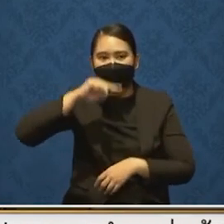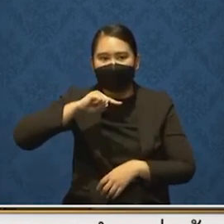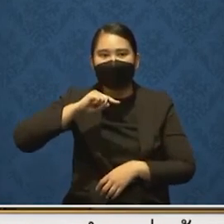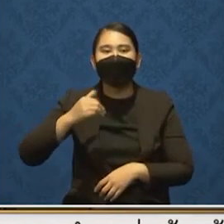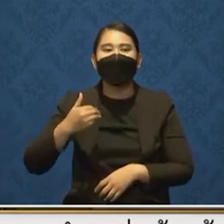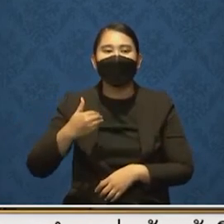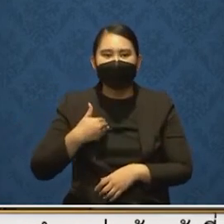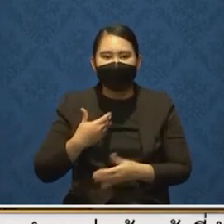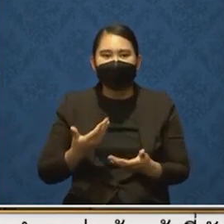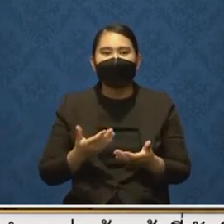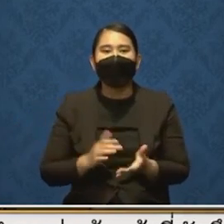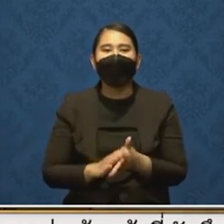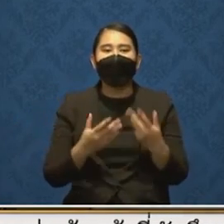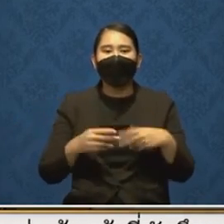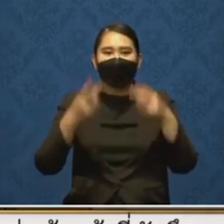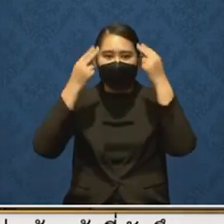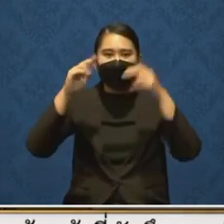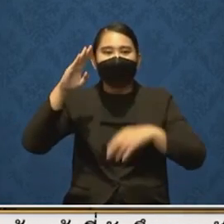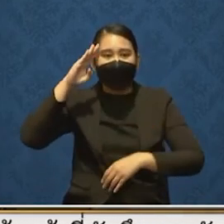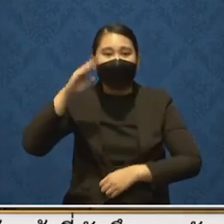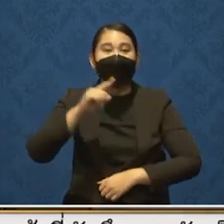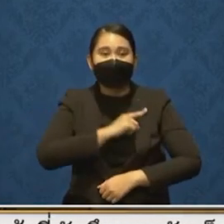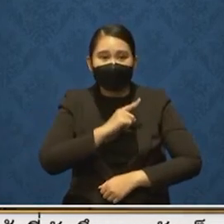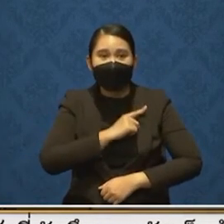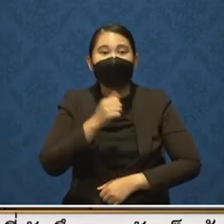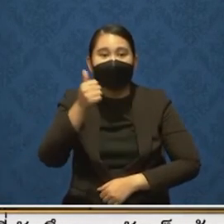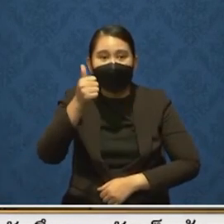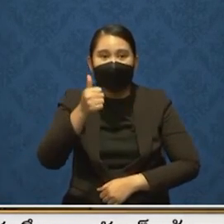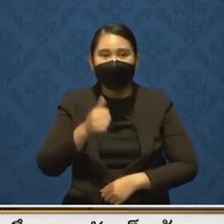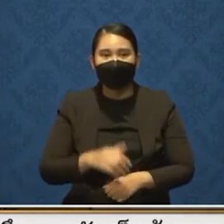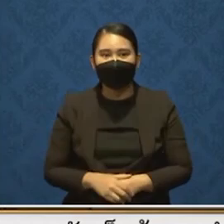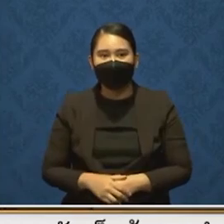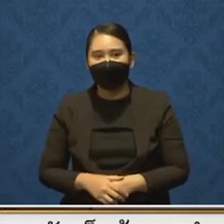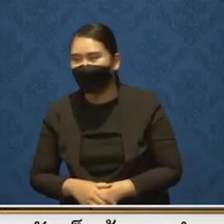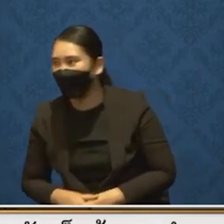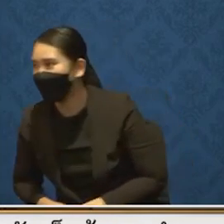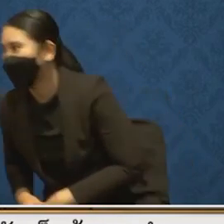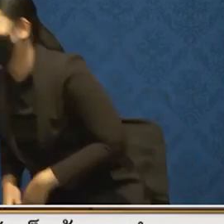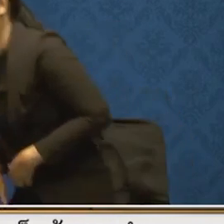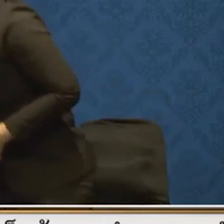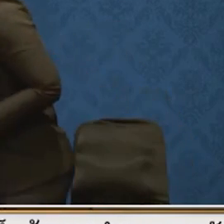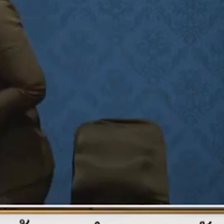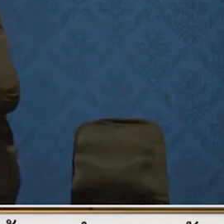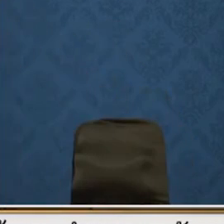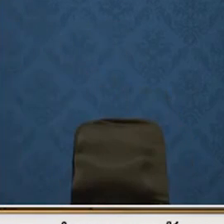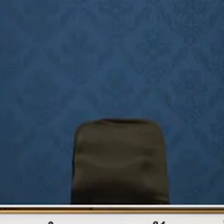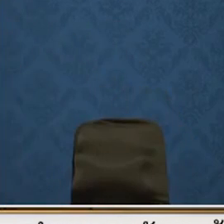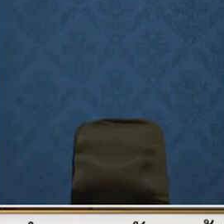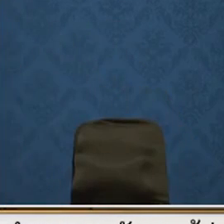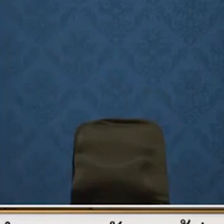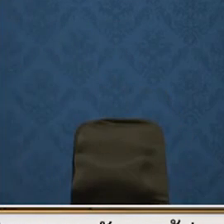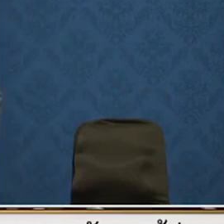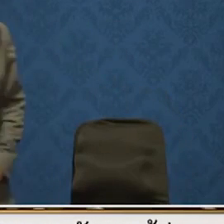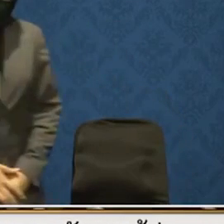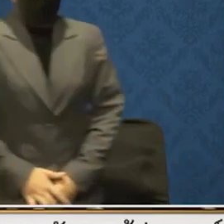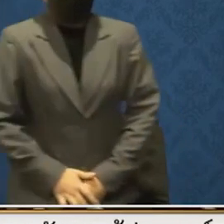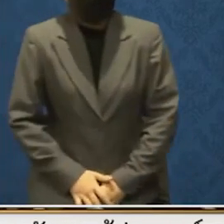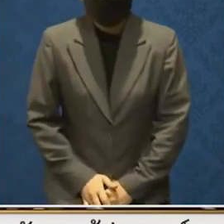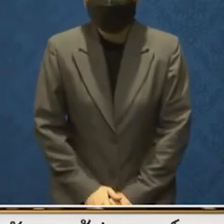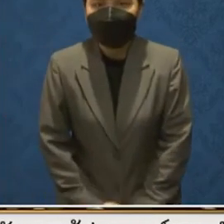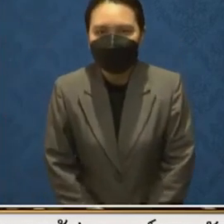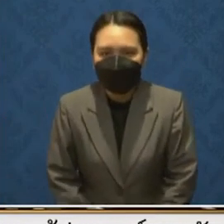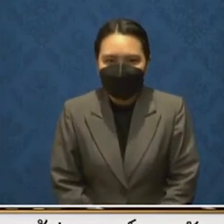วคุปยุปจะรบอกชอบไวหอไม่ครับที่เกิดขึ้นต่ๆใครจะเปผู้รอชอบ